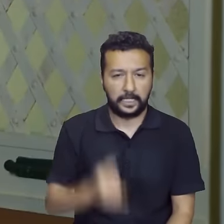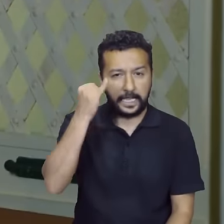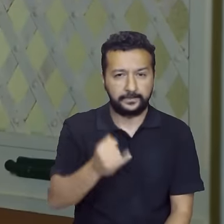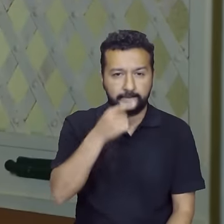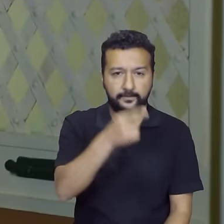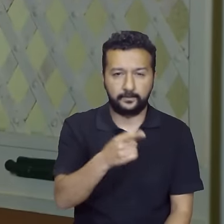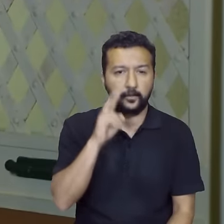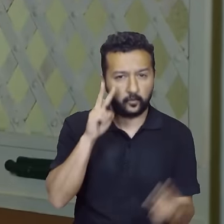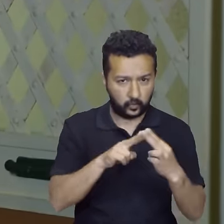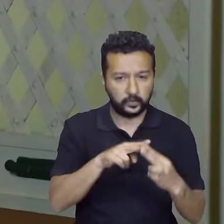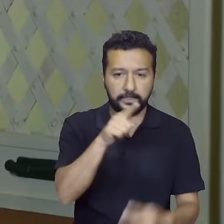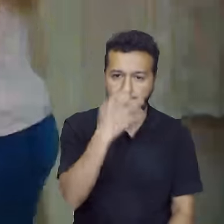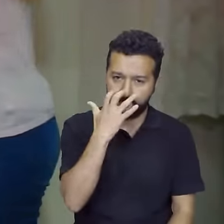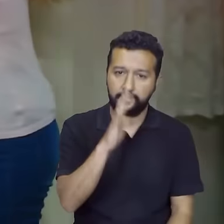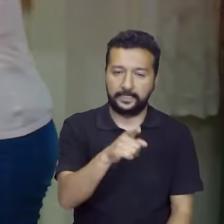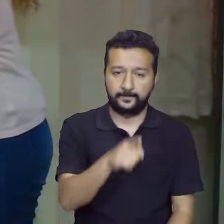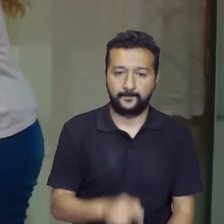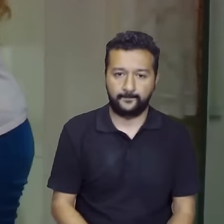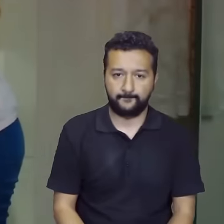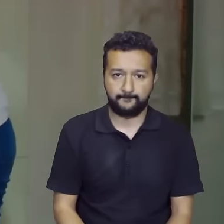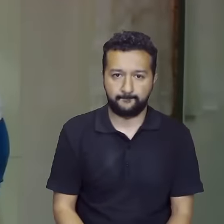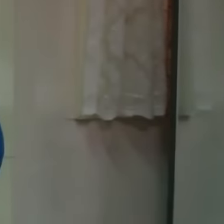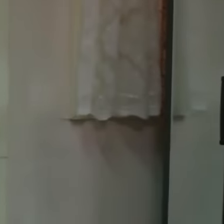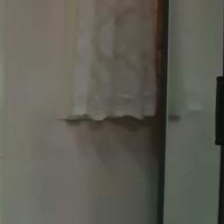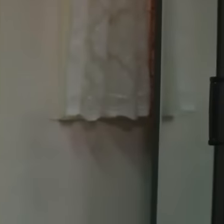Alçak, görüşeceğiz seninle.